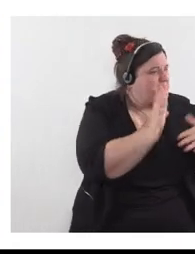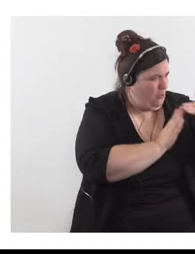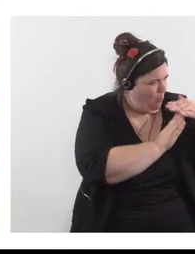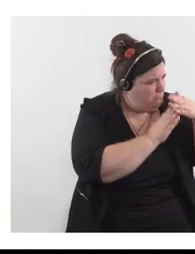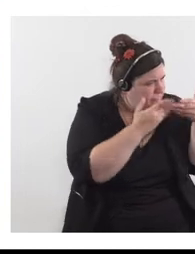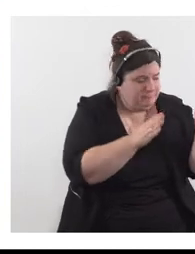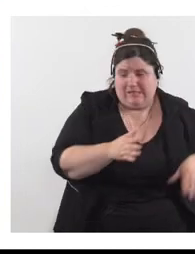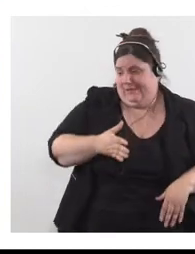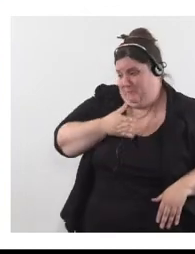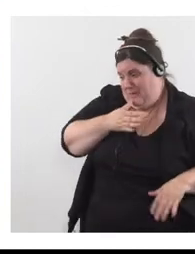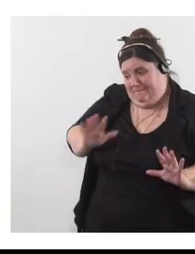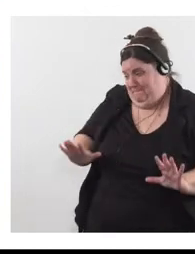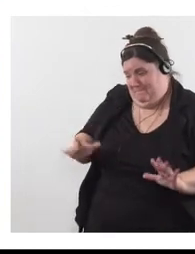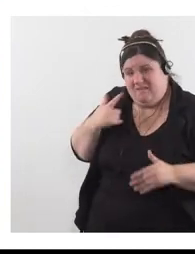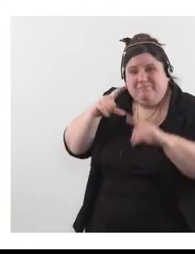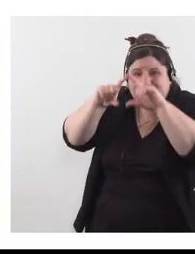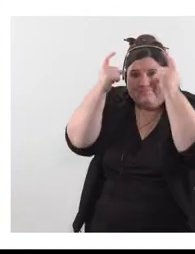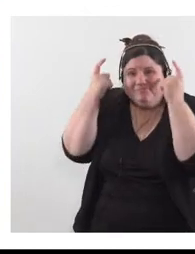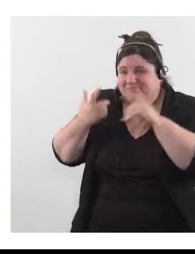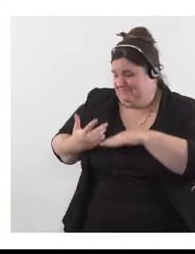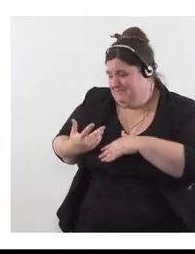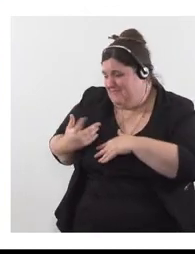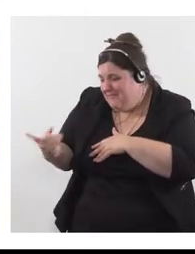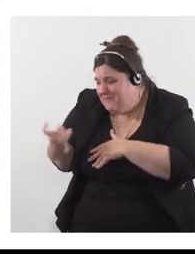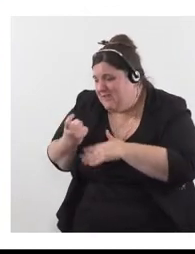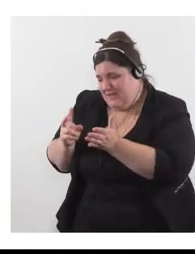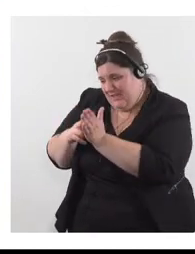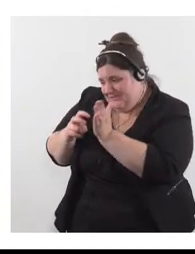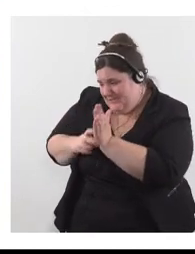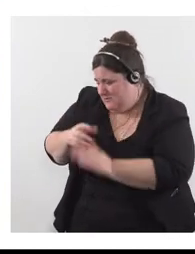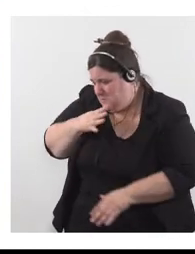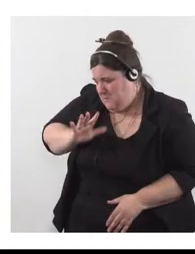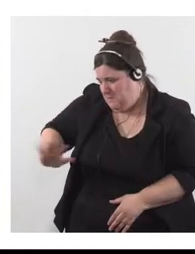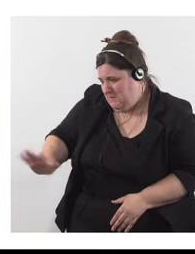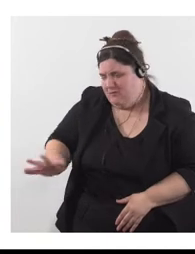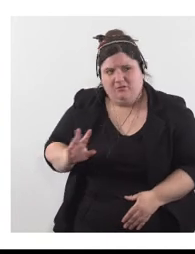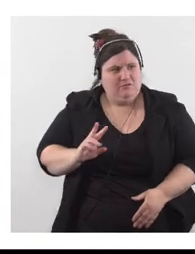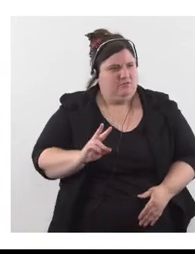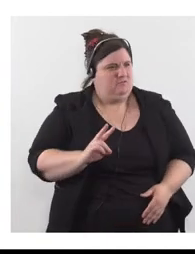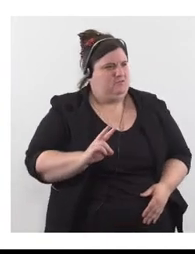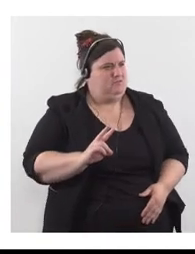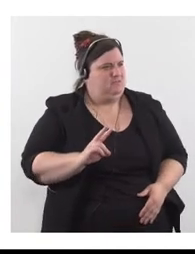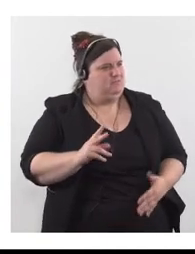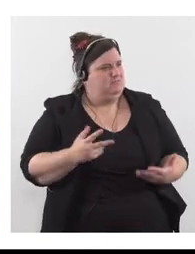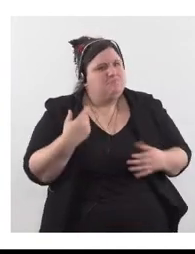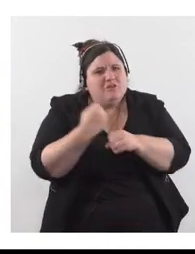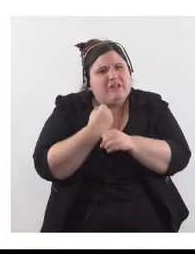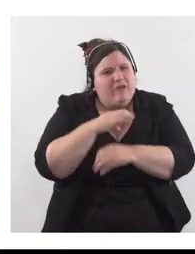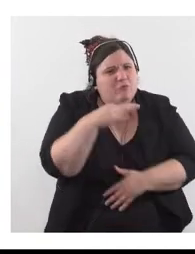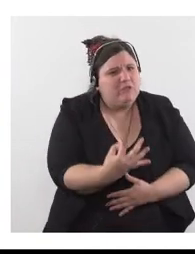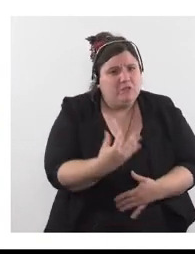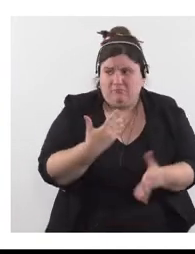pas possible pour le moment à cause de ma nationalité. À l'époque, je travaillais déjà, mais je n'étais pas